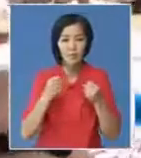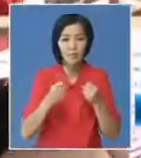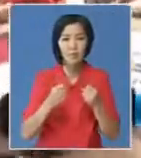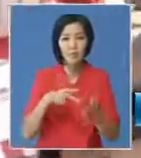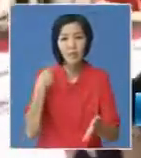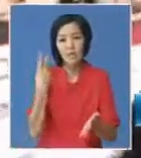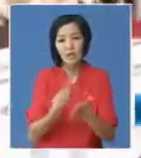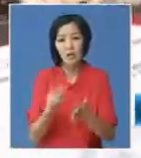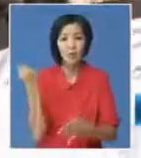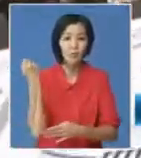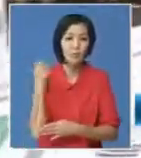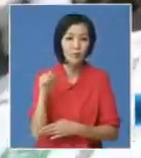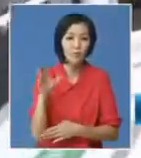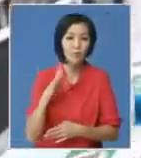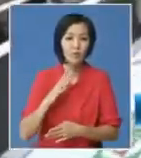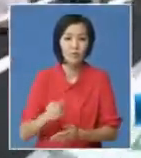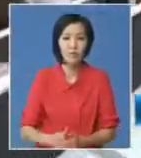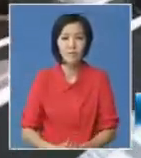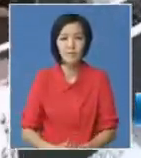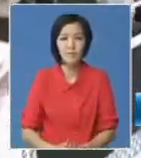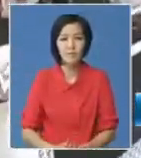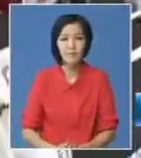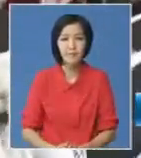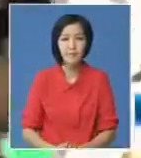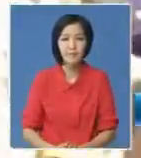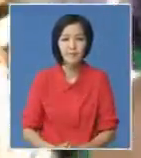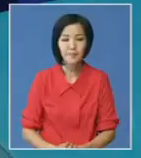ұтты. Жарқын Шынтаев, Марлен Неспергенов, Жетісу